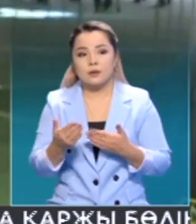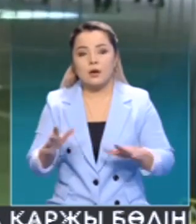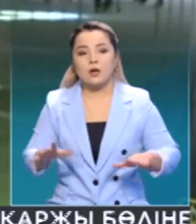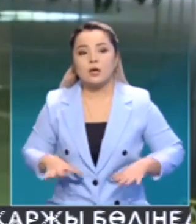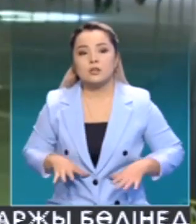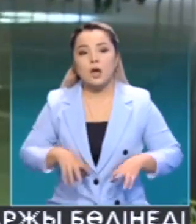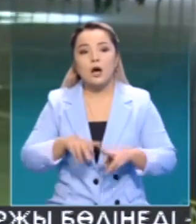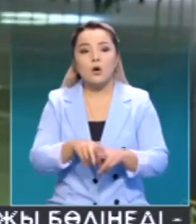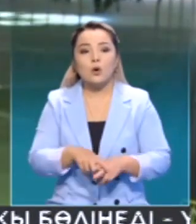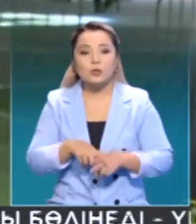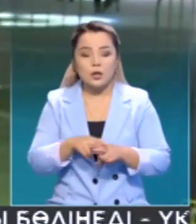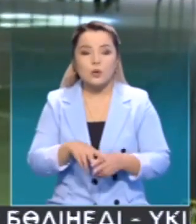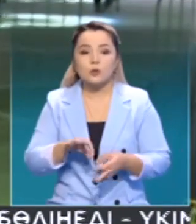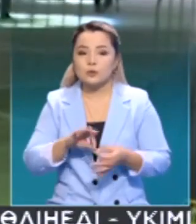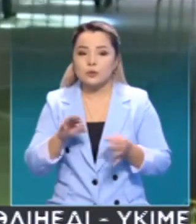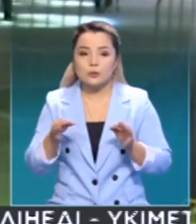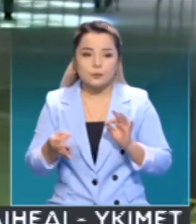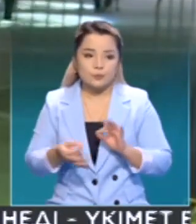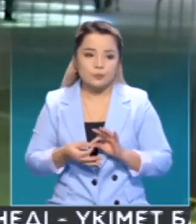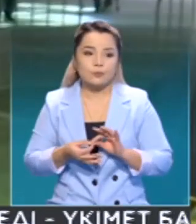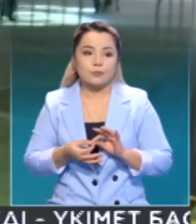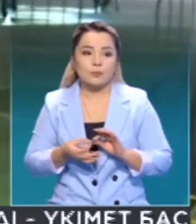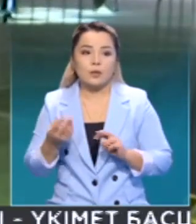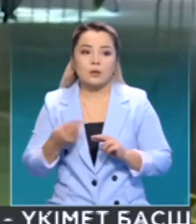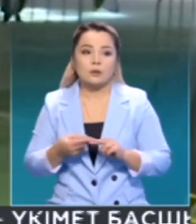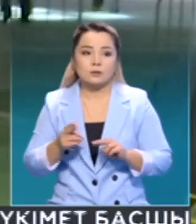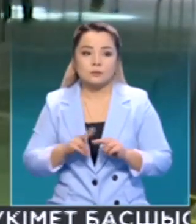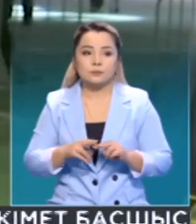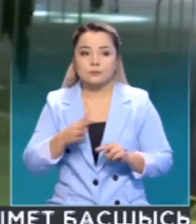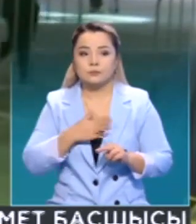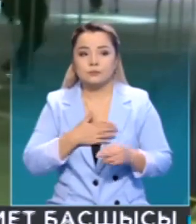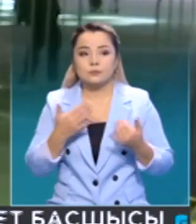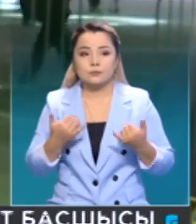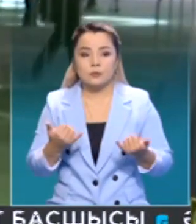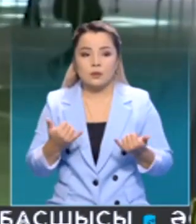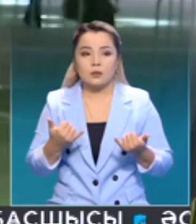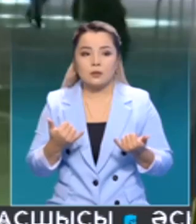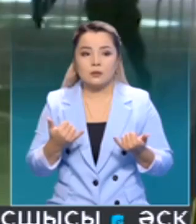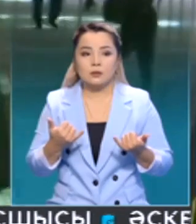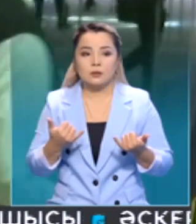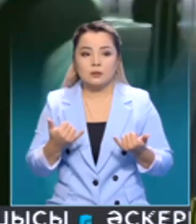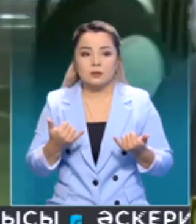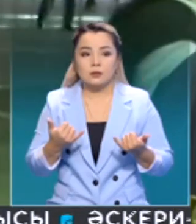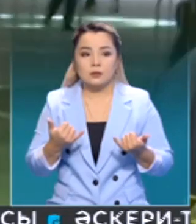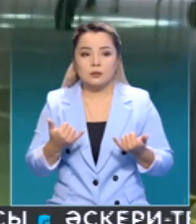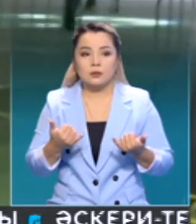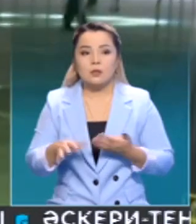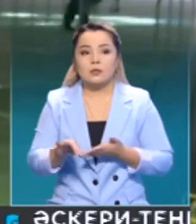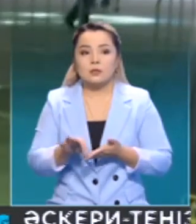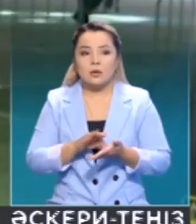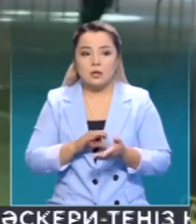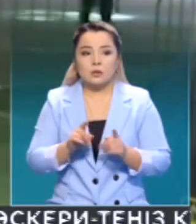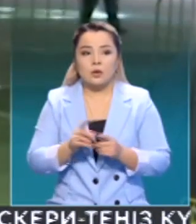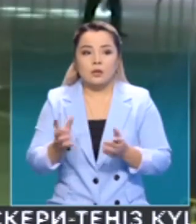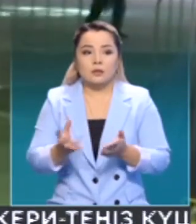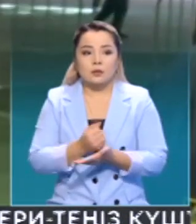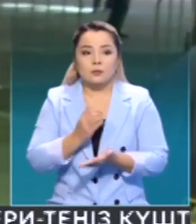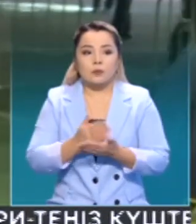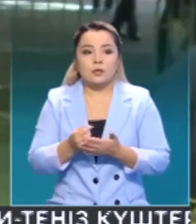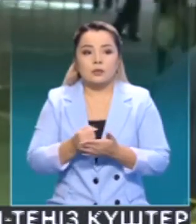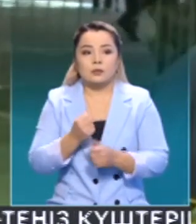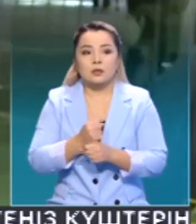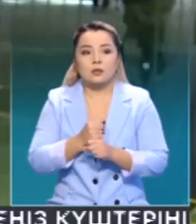атпен жүріп өту оңай емес. Ол жаказы мен енді оны сразу жеңіл өттік десек өтірікке